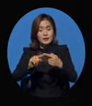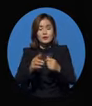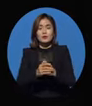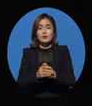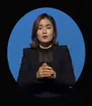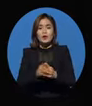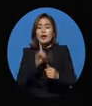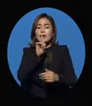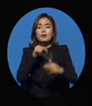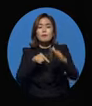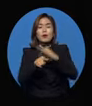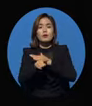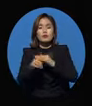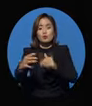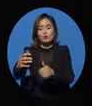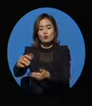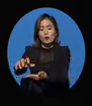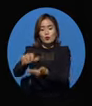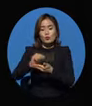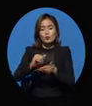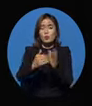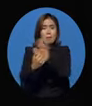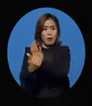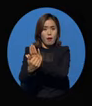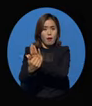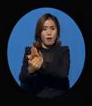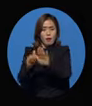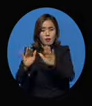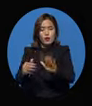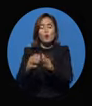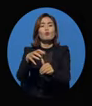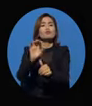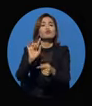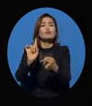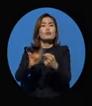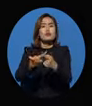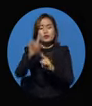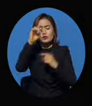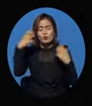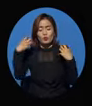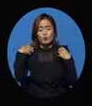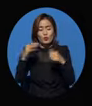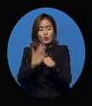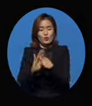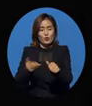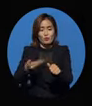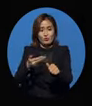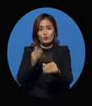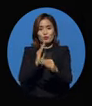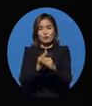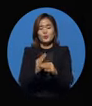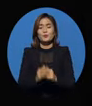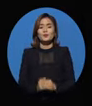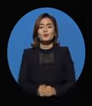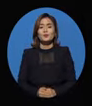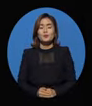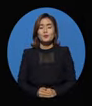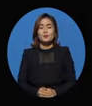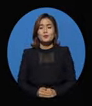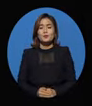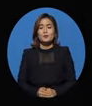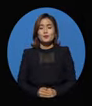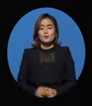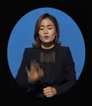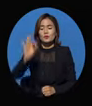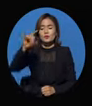명령으로 수입이 통제돼 있습니다 이것을 푸는 데서도 정부 함께 도움을 줬다는 말씀드리겠습니다 의원 식